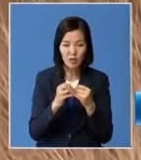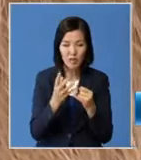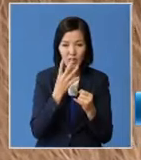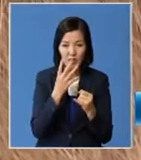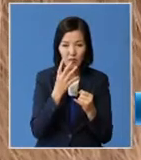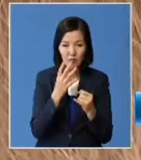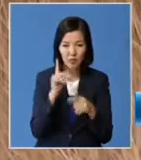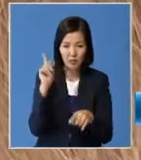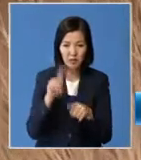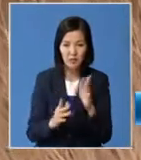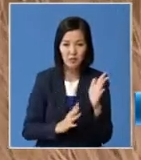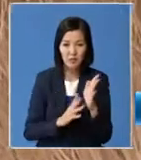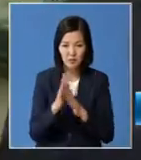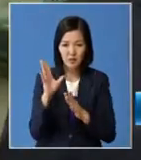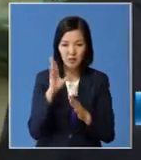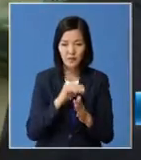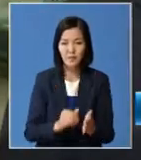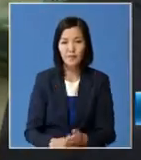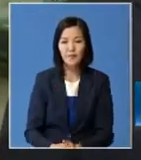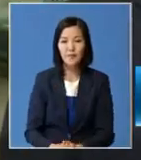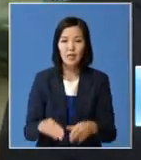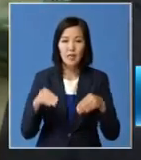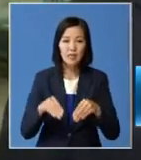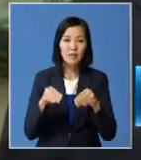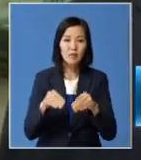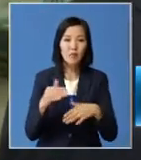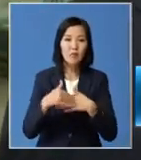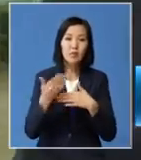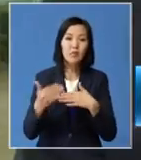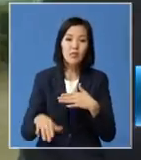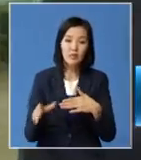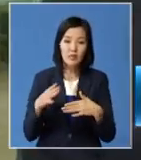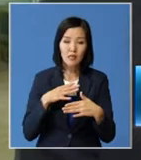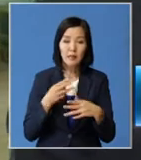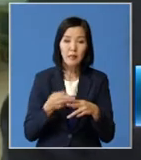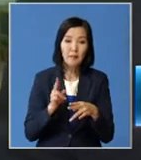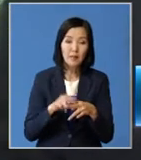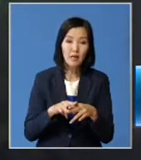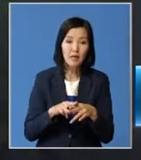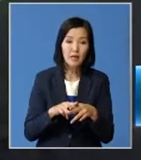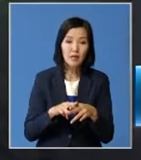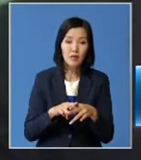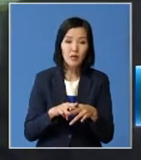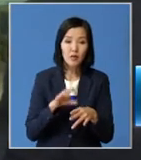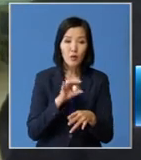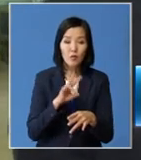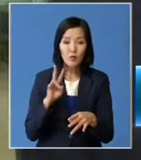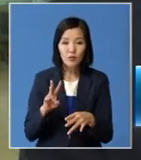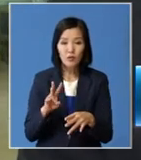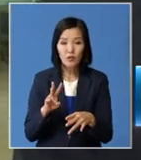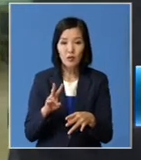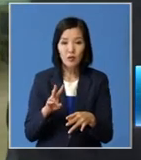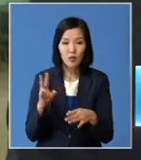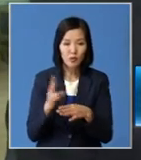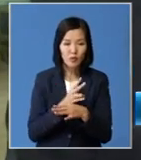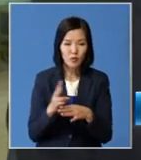етіп көтеріліп кетеді деп отыр. Себу мерзімі кішкене кешеуілделді. Бірақ мына оңтүстікке ондай жаңа